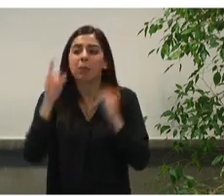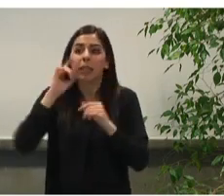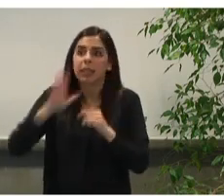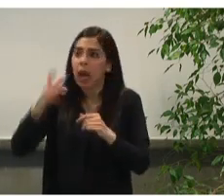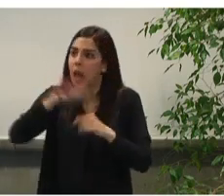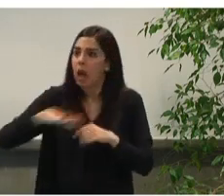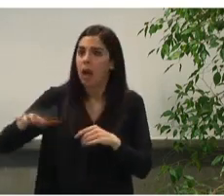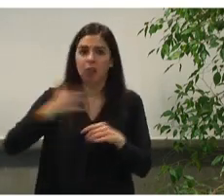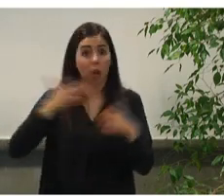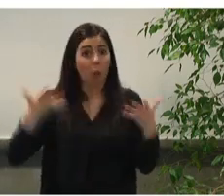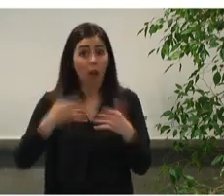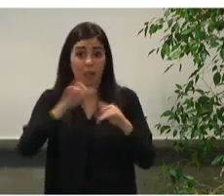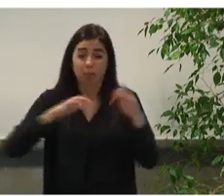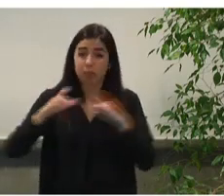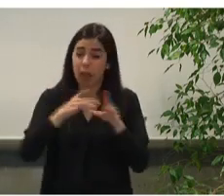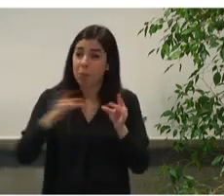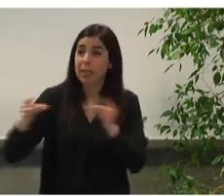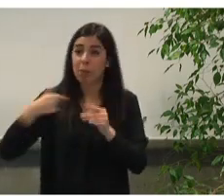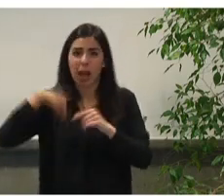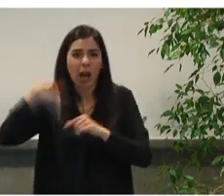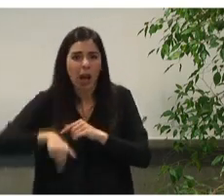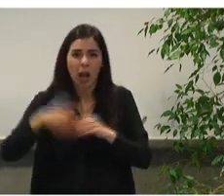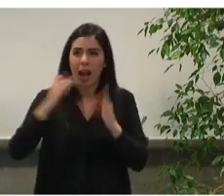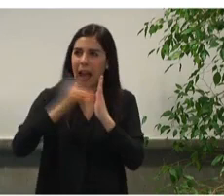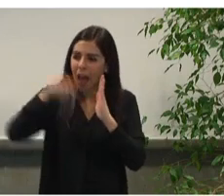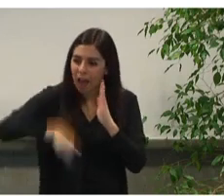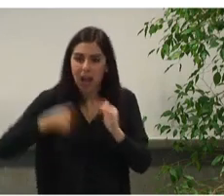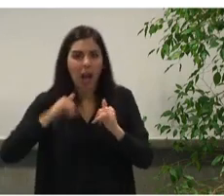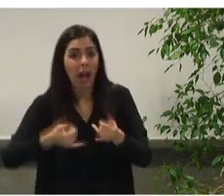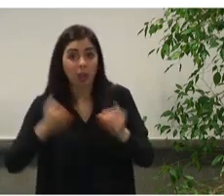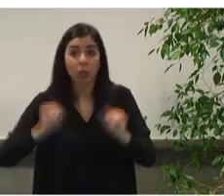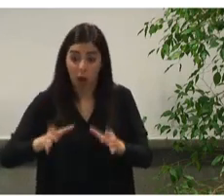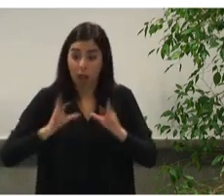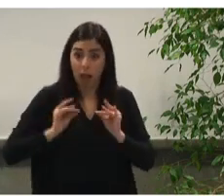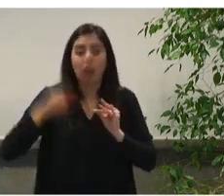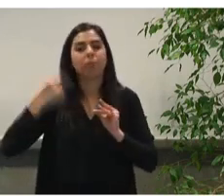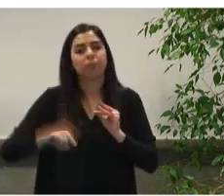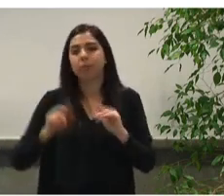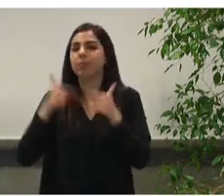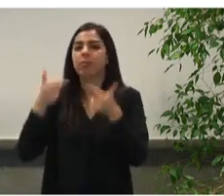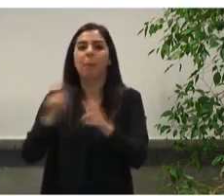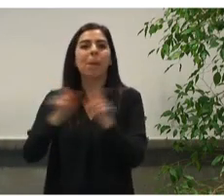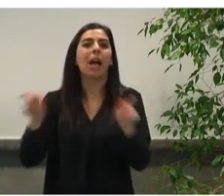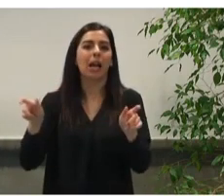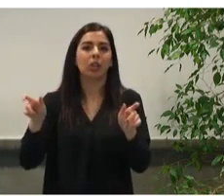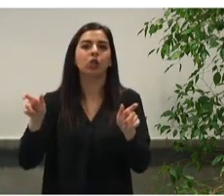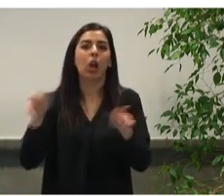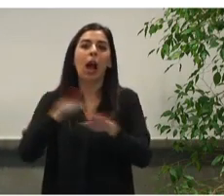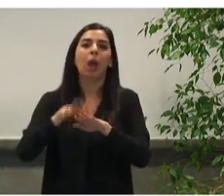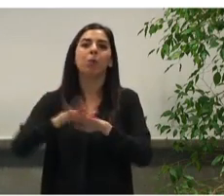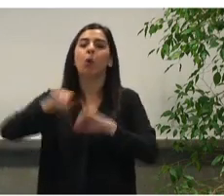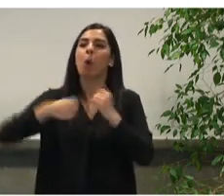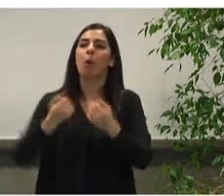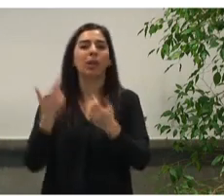l'epidemia nella via vicino a dove abiti ha fatto cambiare in qualche modo abitudini di